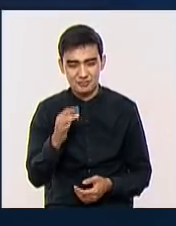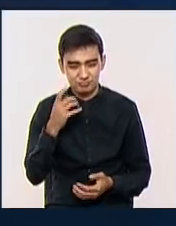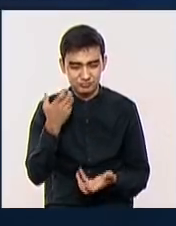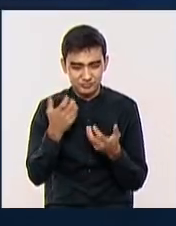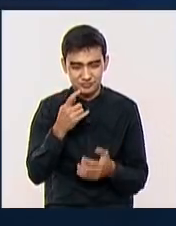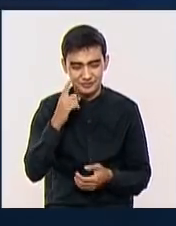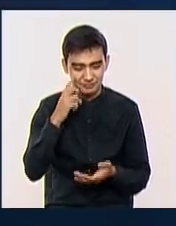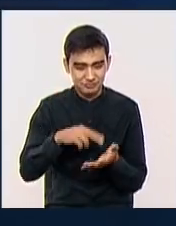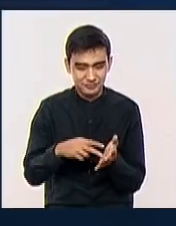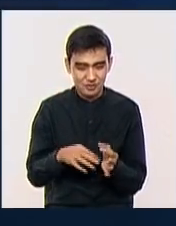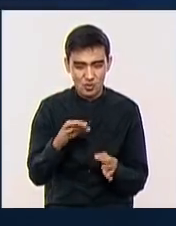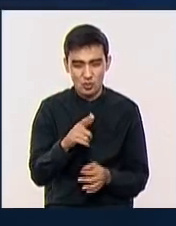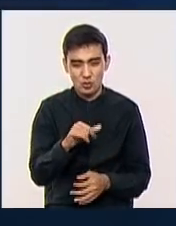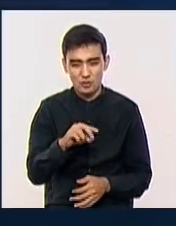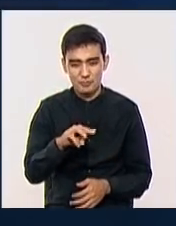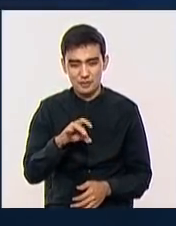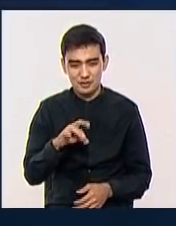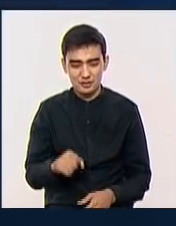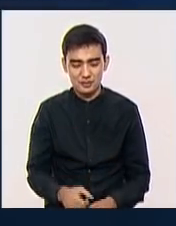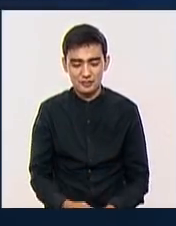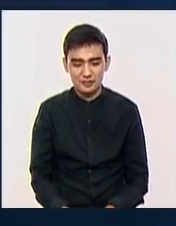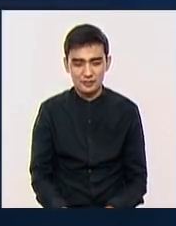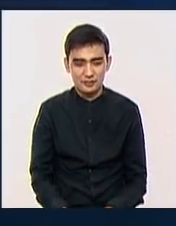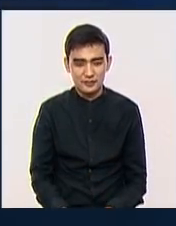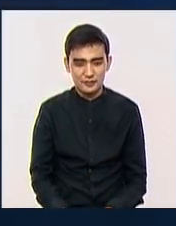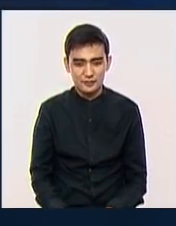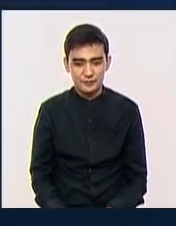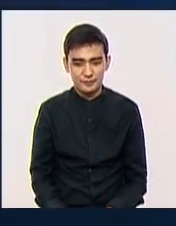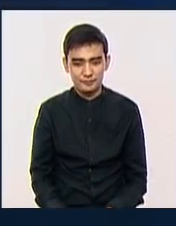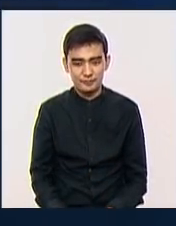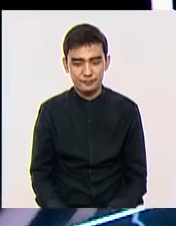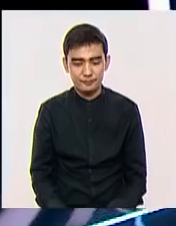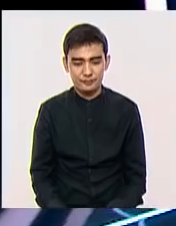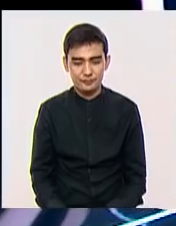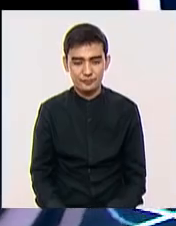исследований «Стратегия» Гульмира Илеова. До свидания.